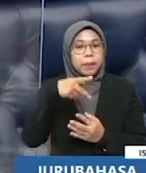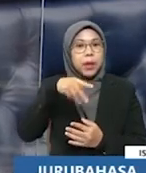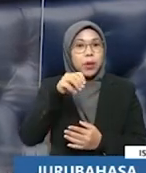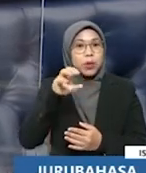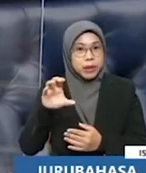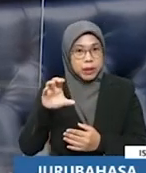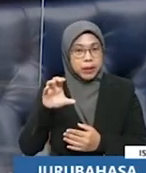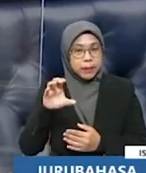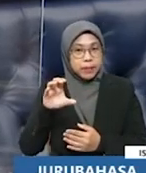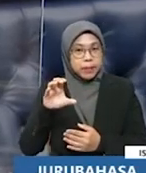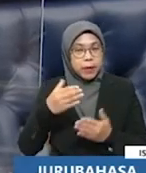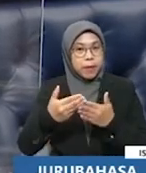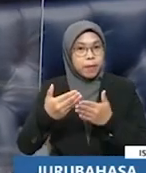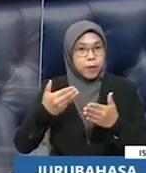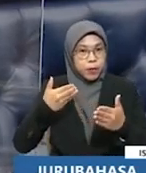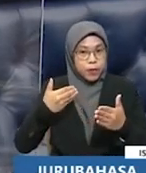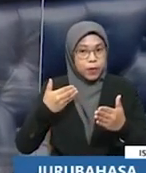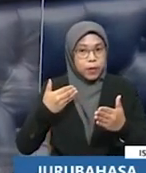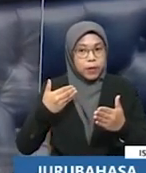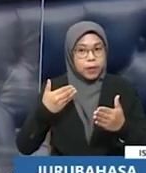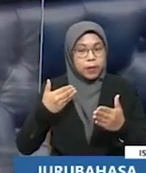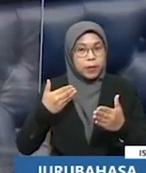POC dulu sebelum